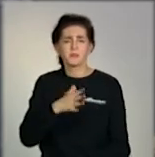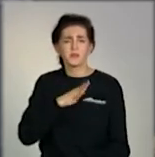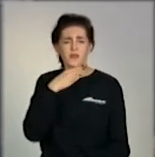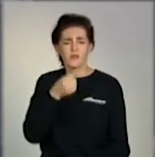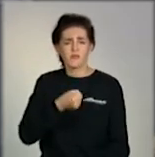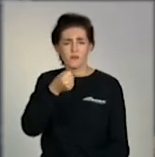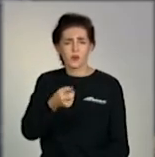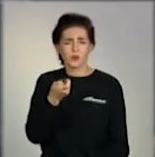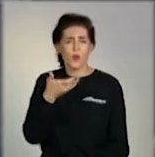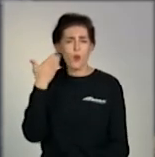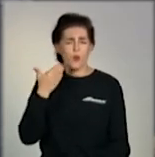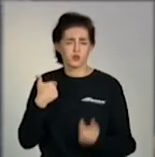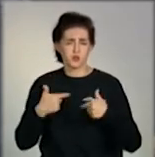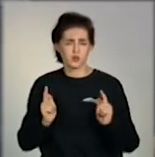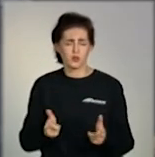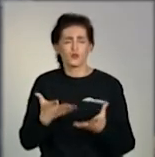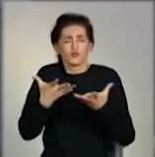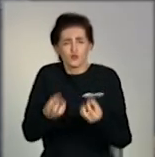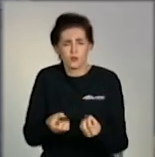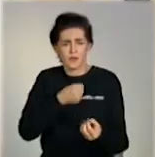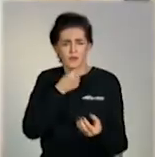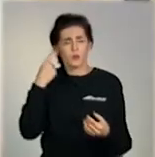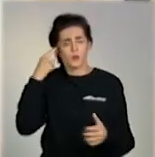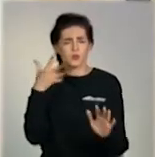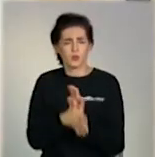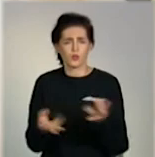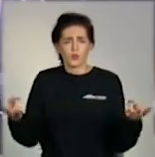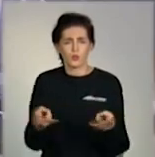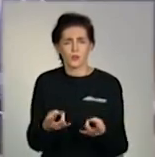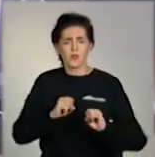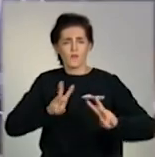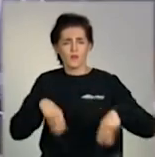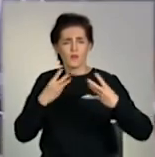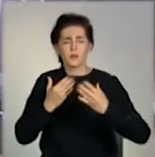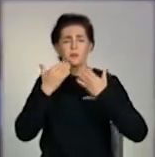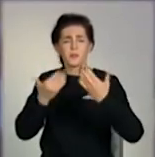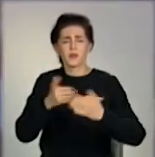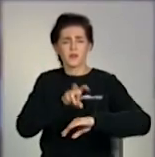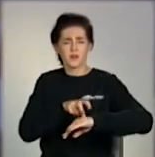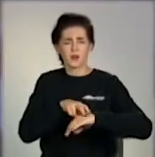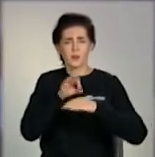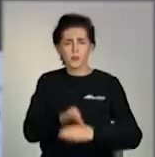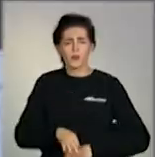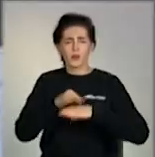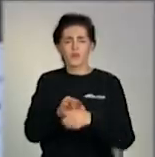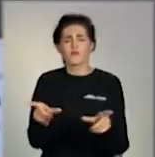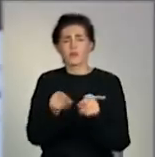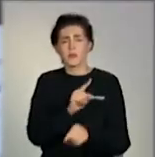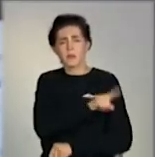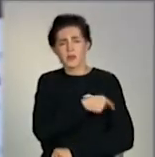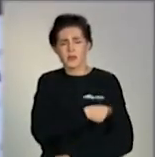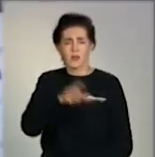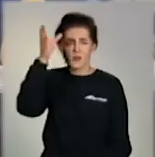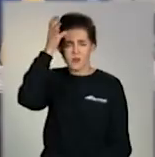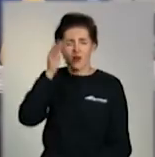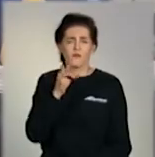легко погодилась на другий, тому що я зрозуміла, що це потрібно. Ефіри за проєктом «Запитай у лікаря» із провідними медиками та науковцями